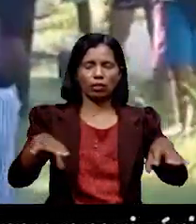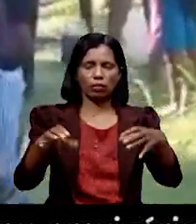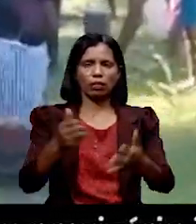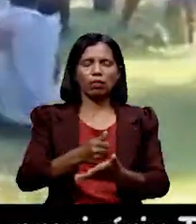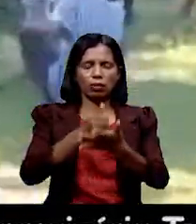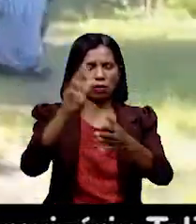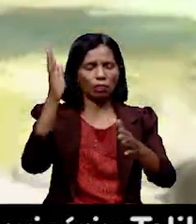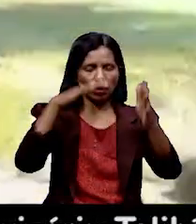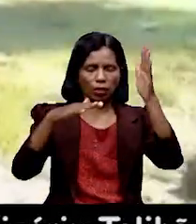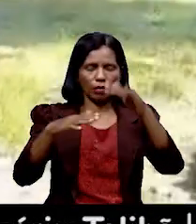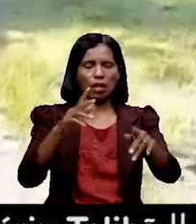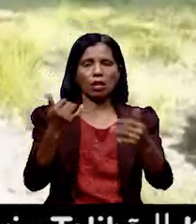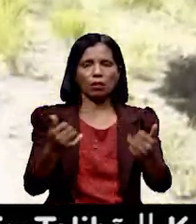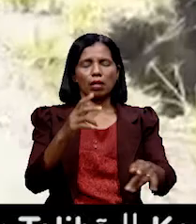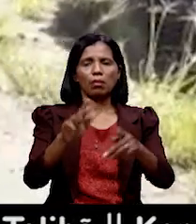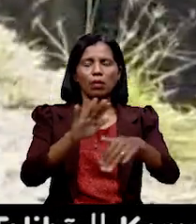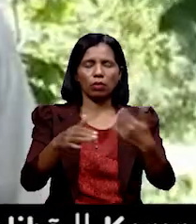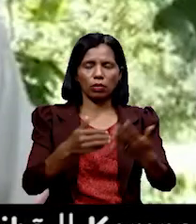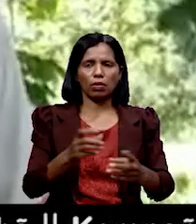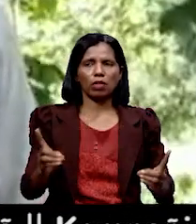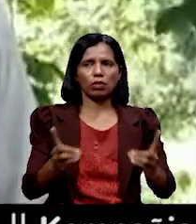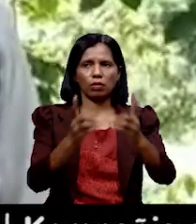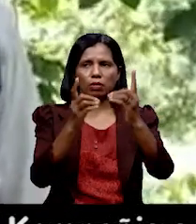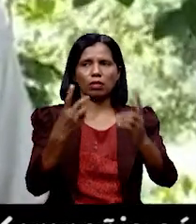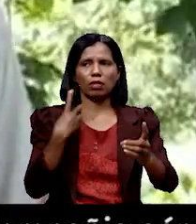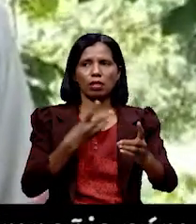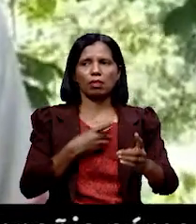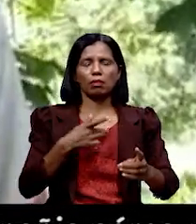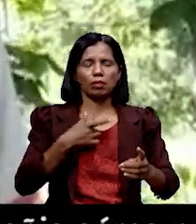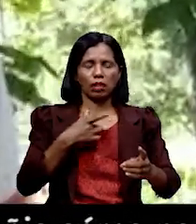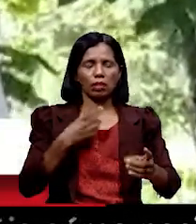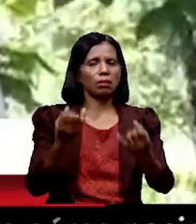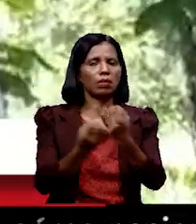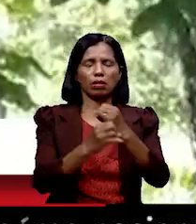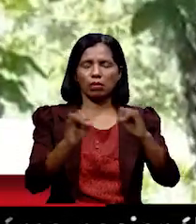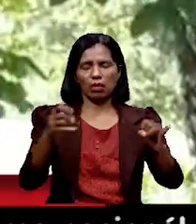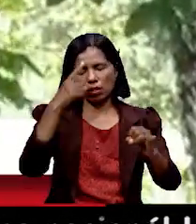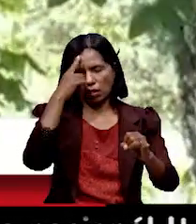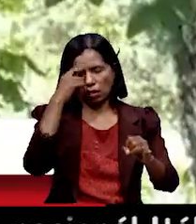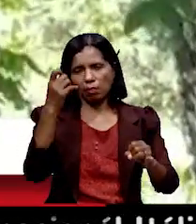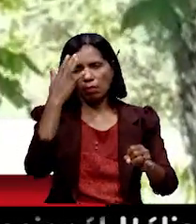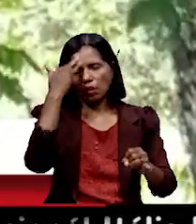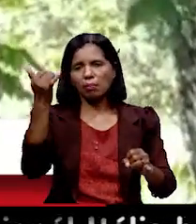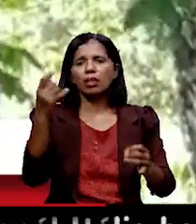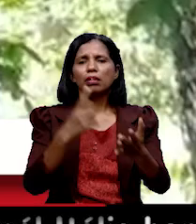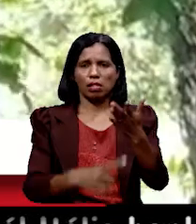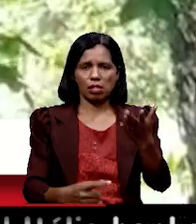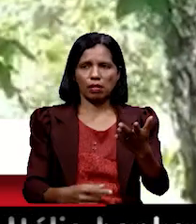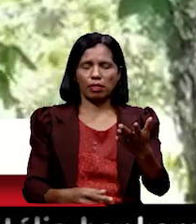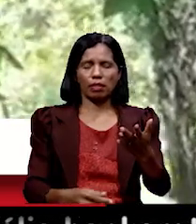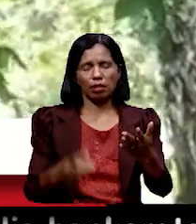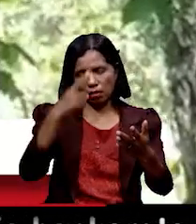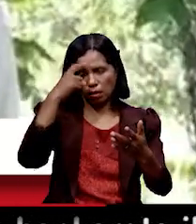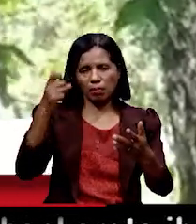dadaung ne, komunidade sira enfrenta. Ami, la sintiampa, ukunan, tambah saida, tambah